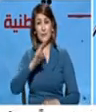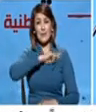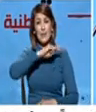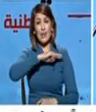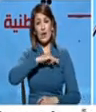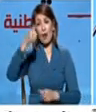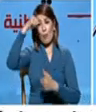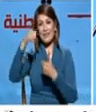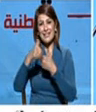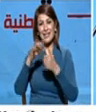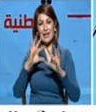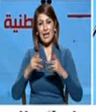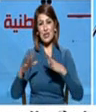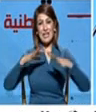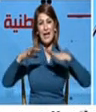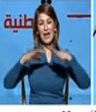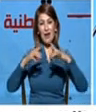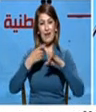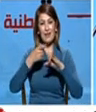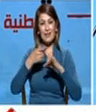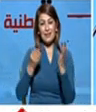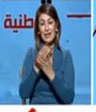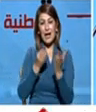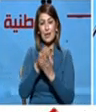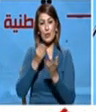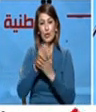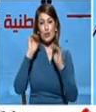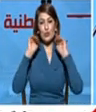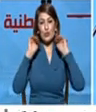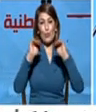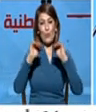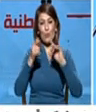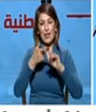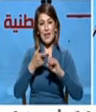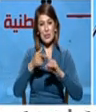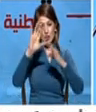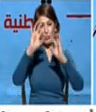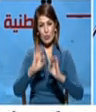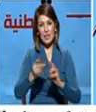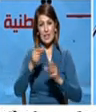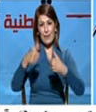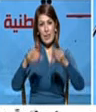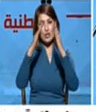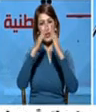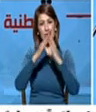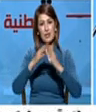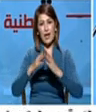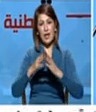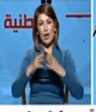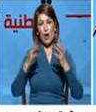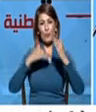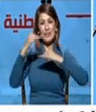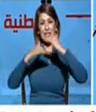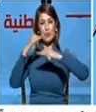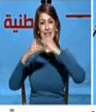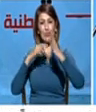فرصه بشان مبكر انها تفاعلت مع مقتضيات الحجر الصحي وكانت فرصه في تطوير مات جمله من الاجراءات الفنيه